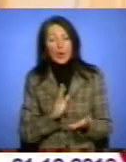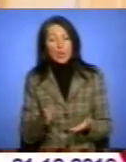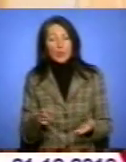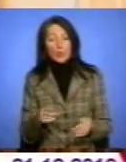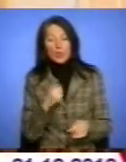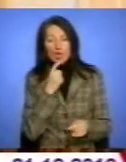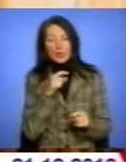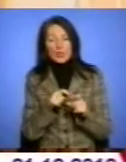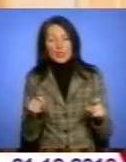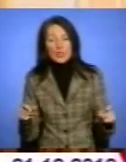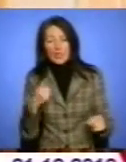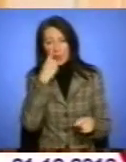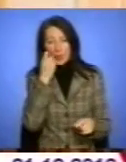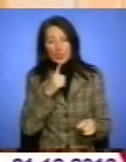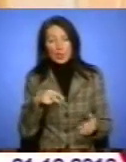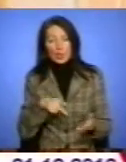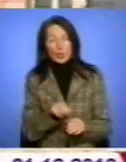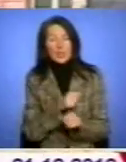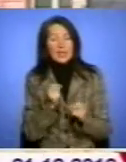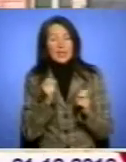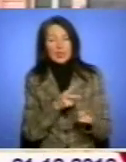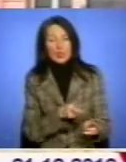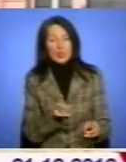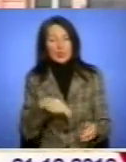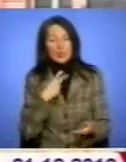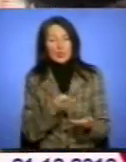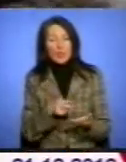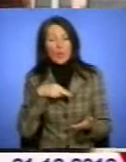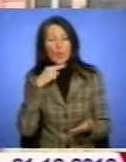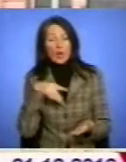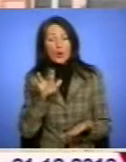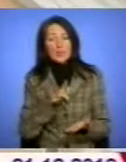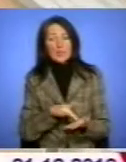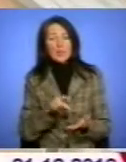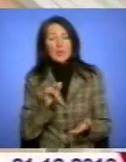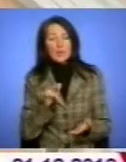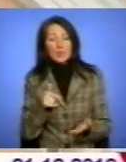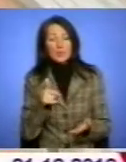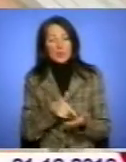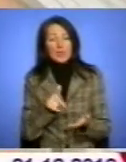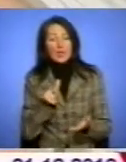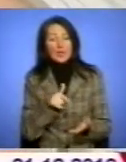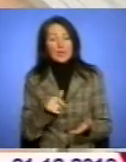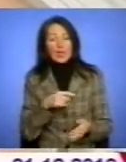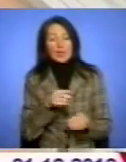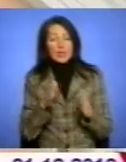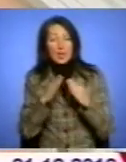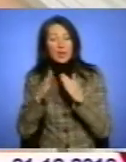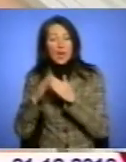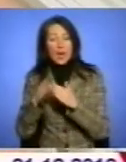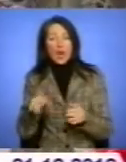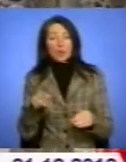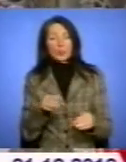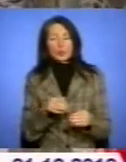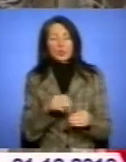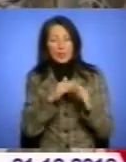заходити небезпечно, щоб звертали увагу. У центрі міста на даху кожного другого будинку висять бурульки. Прохід під деякими із